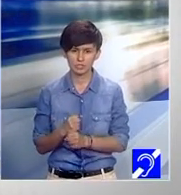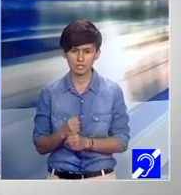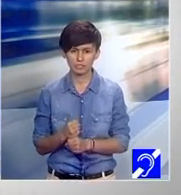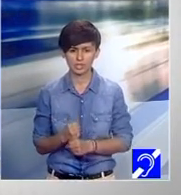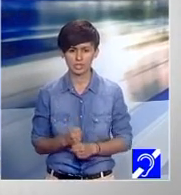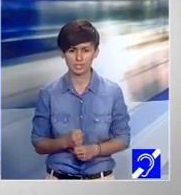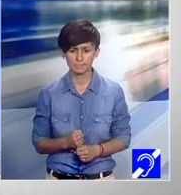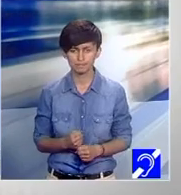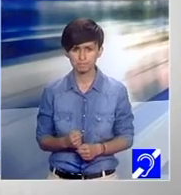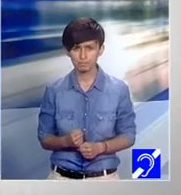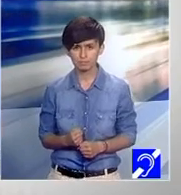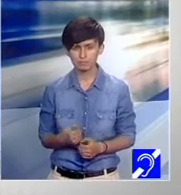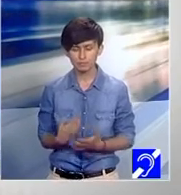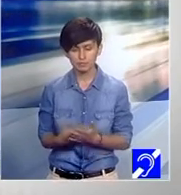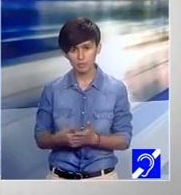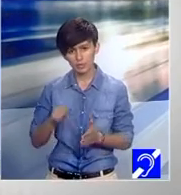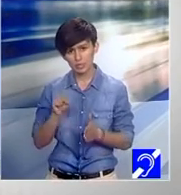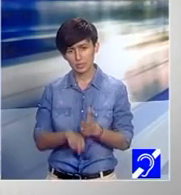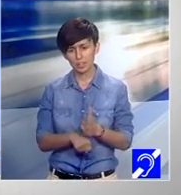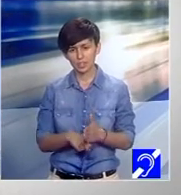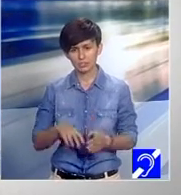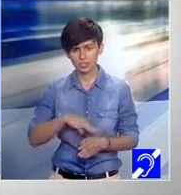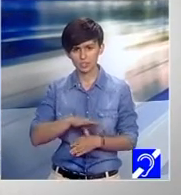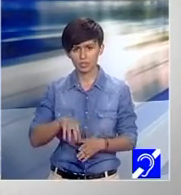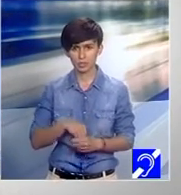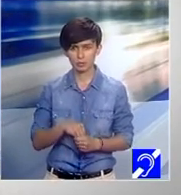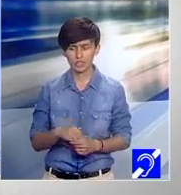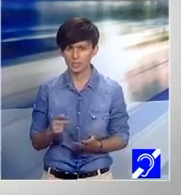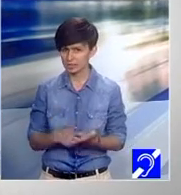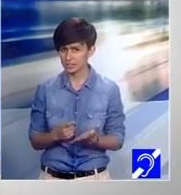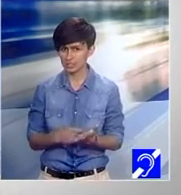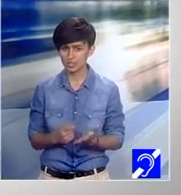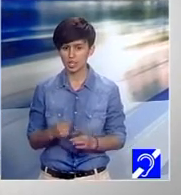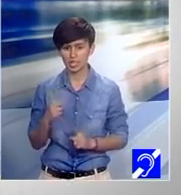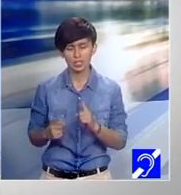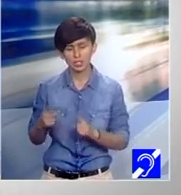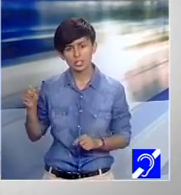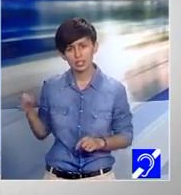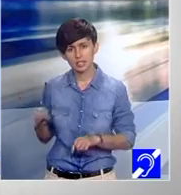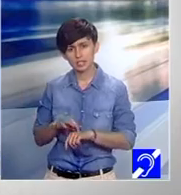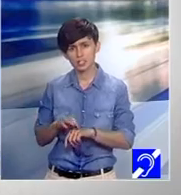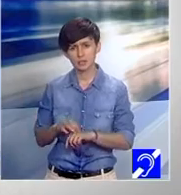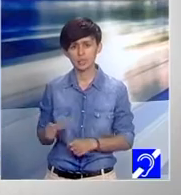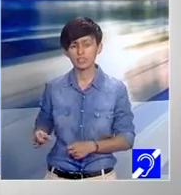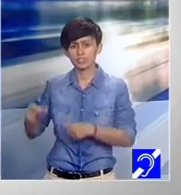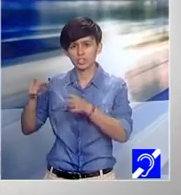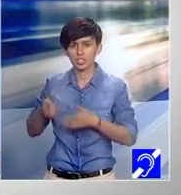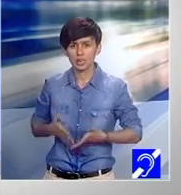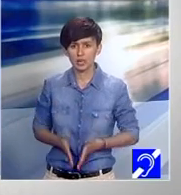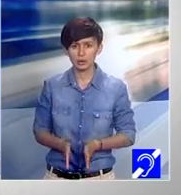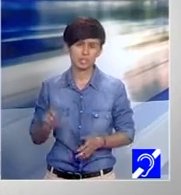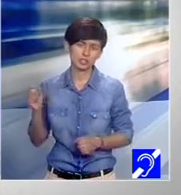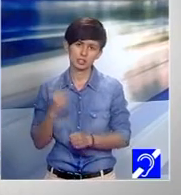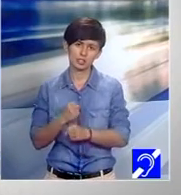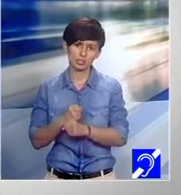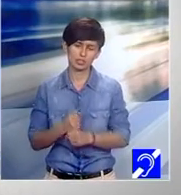evident vital să-i convingem pe părinți să ceară, dacă maternitățile, dacă medicii nu fac imediat această analiză,